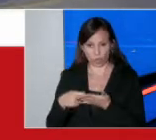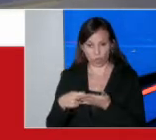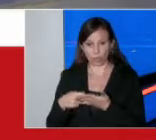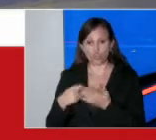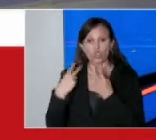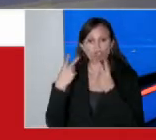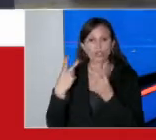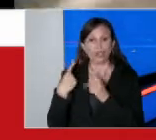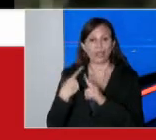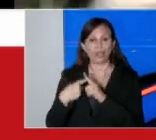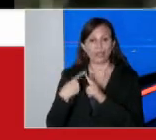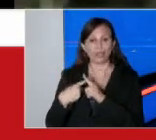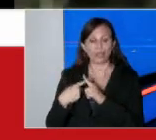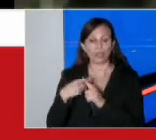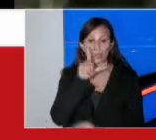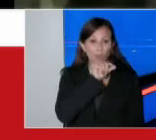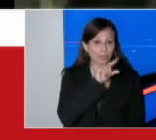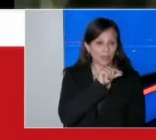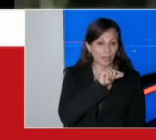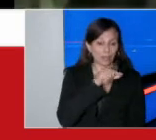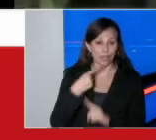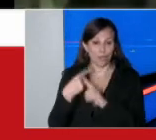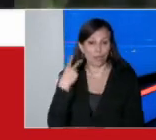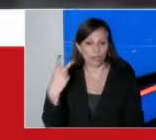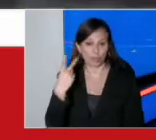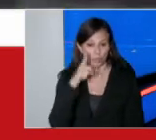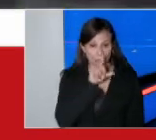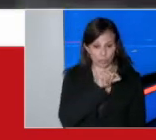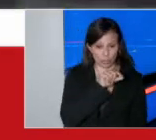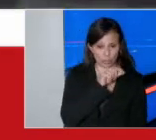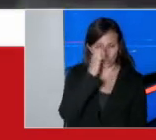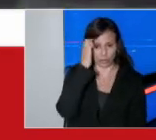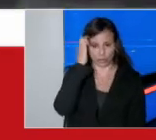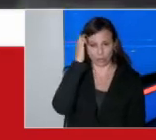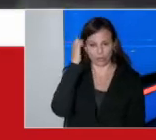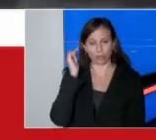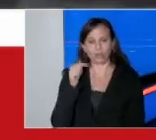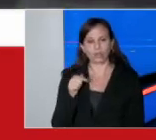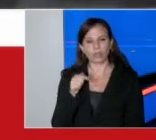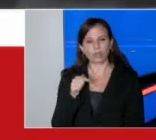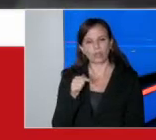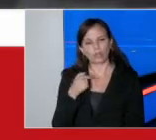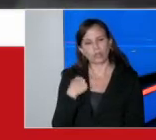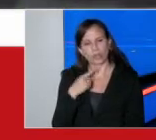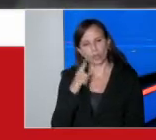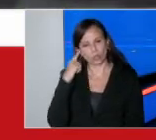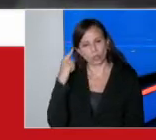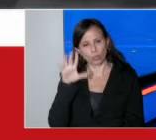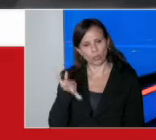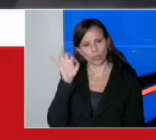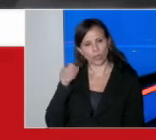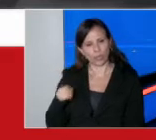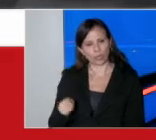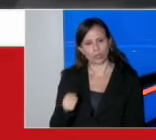כפול, כפליים מטוויטר, כן צריך להגיד את הדבר הזה. אז ללא ספק מדובר פה בשחקן, ולא סתם אני חושב שדורסי בחר דווקא